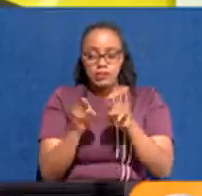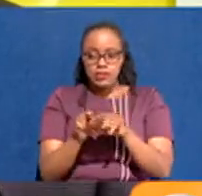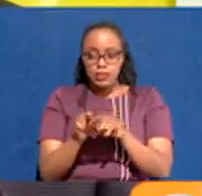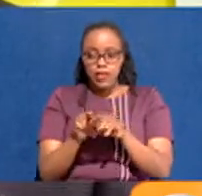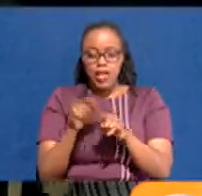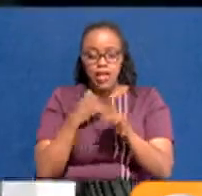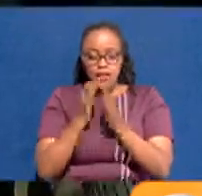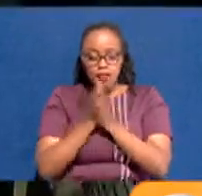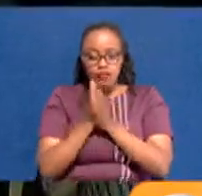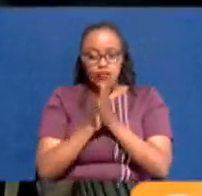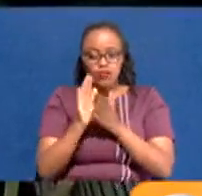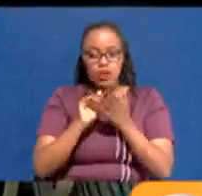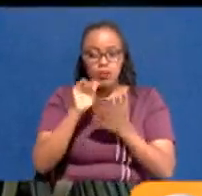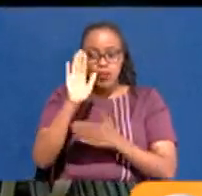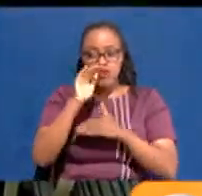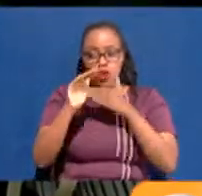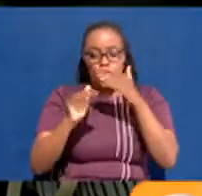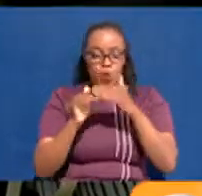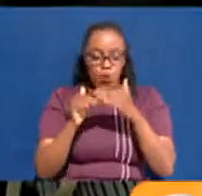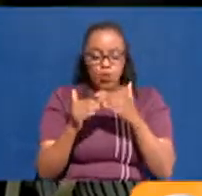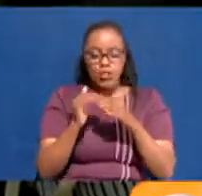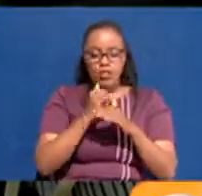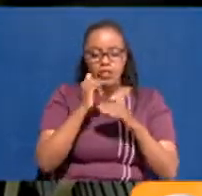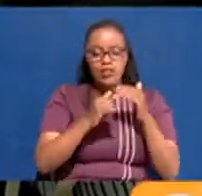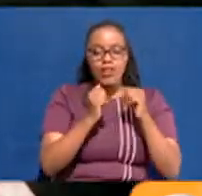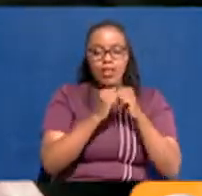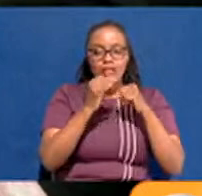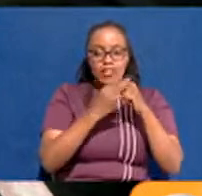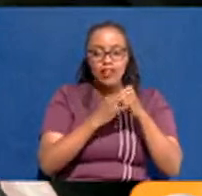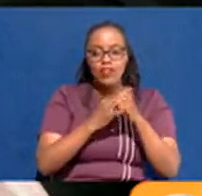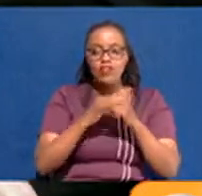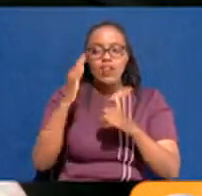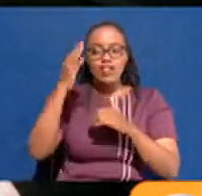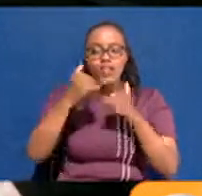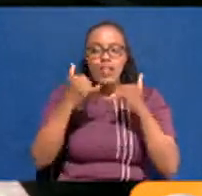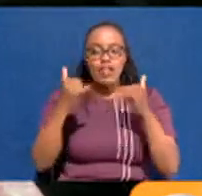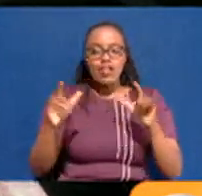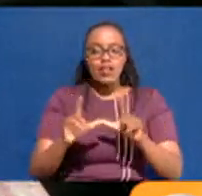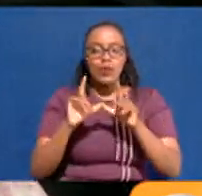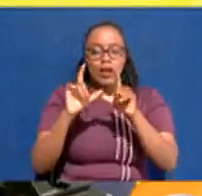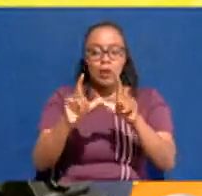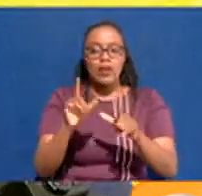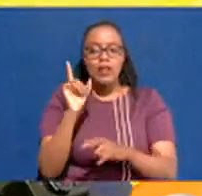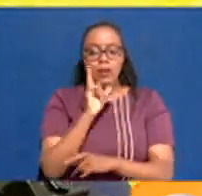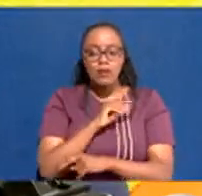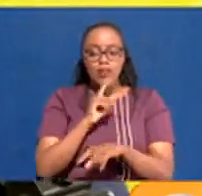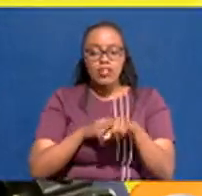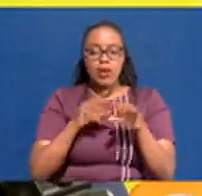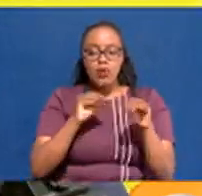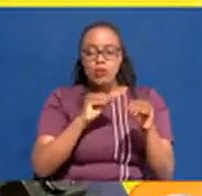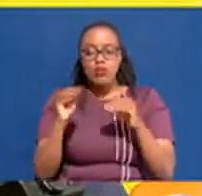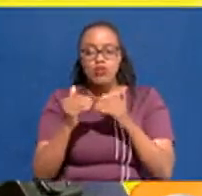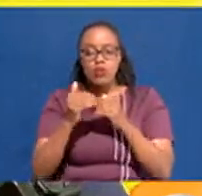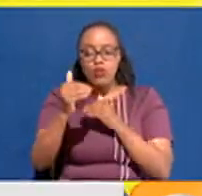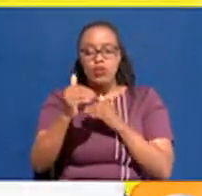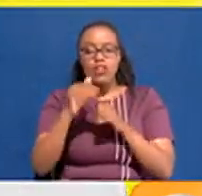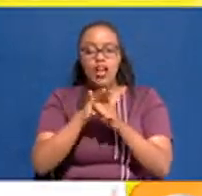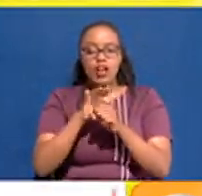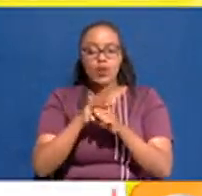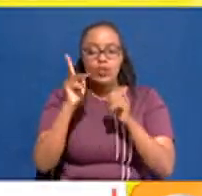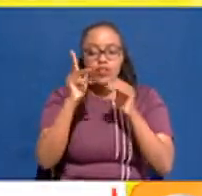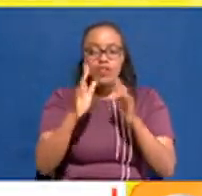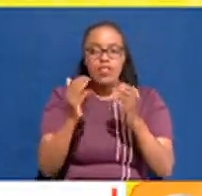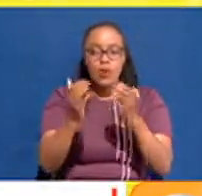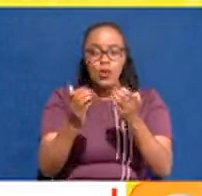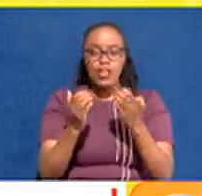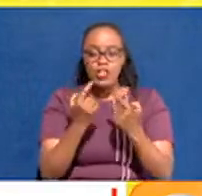kama wako na motisha. Jumla ya mawakala 18 wa Directline walituzwa. Tukiendelea mbele, Wakenya wengi